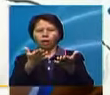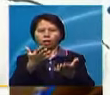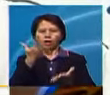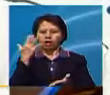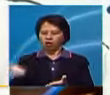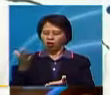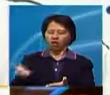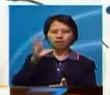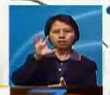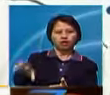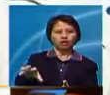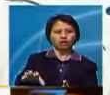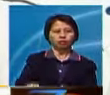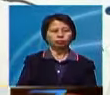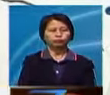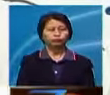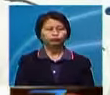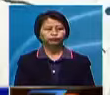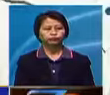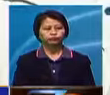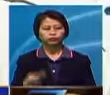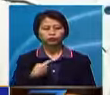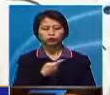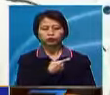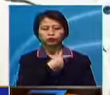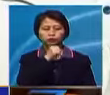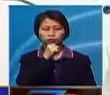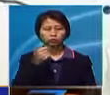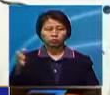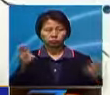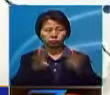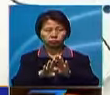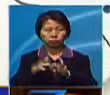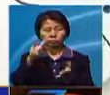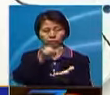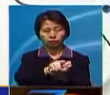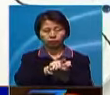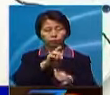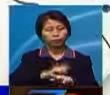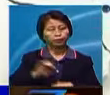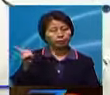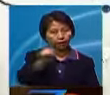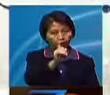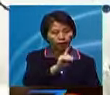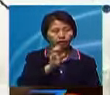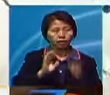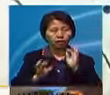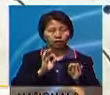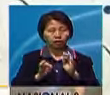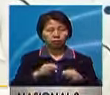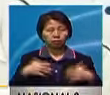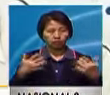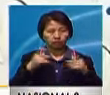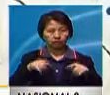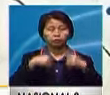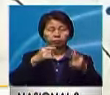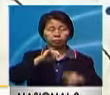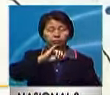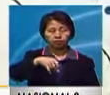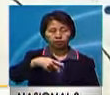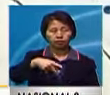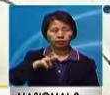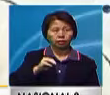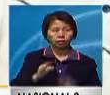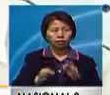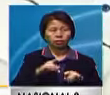menerima laporan. Kita tidak akan menutup ruang untuk membuat laporan di mana-mana saja. PPD, kalau PPD takut pergi JPS,